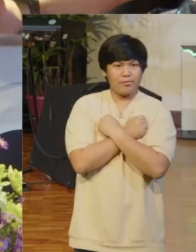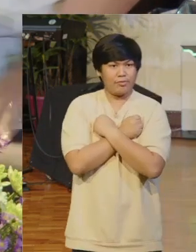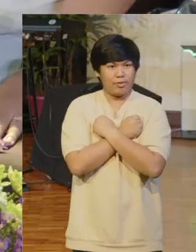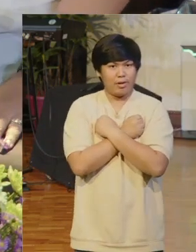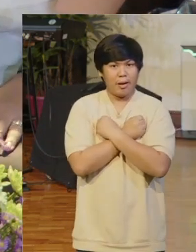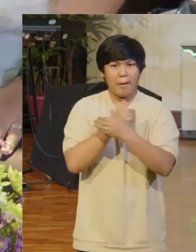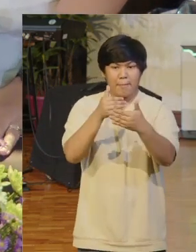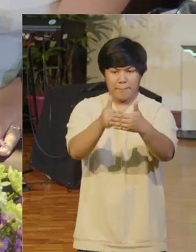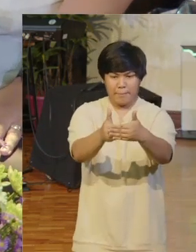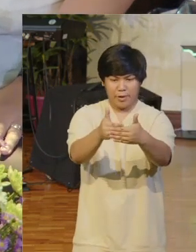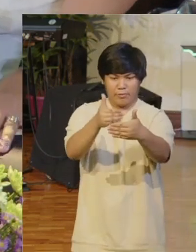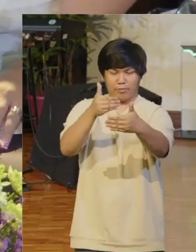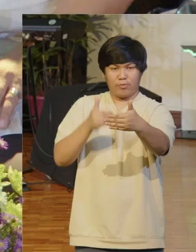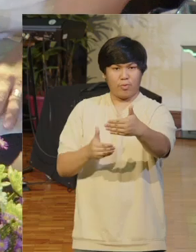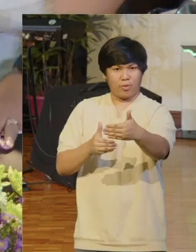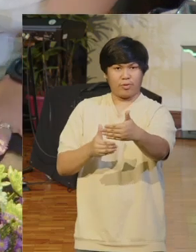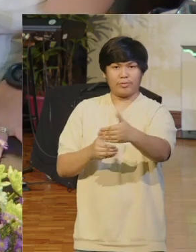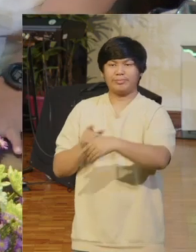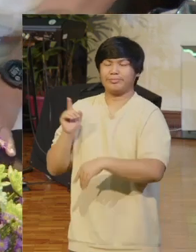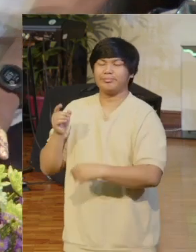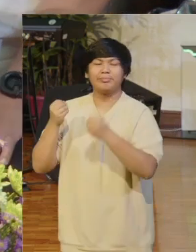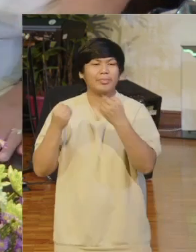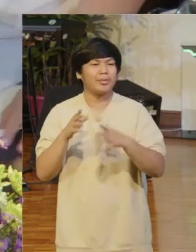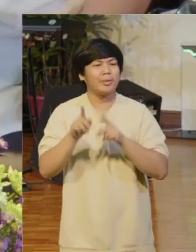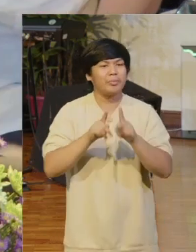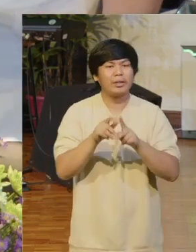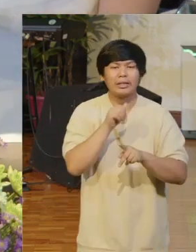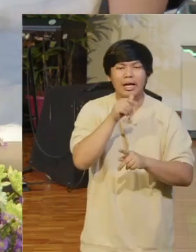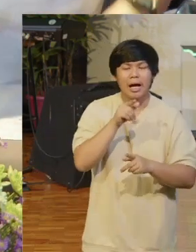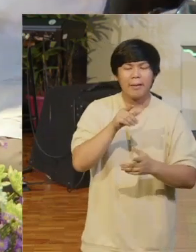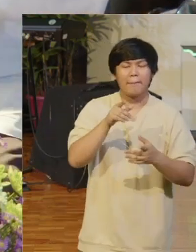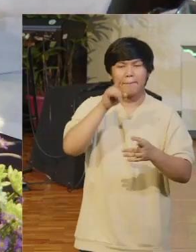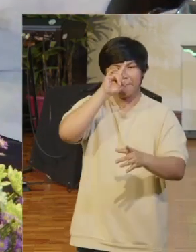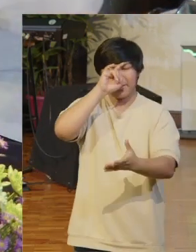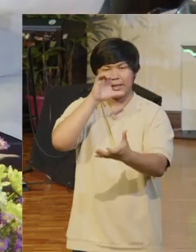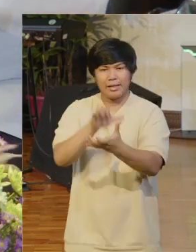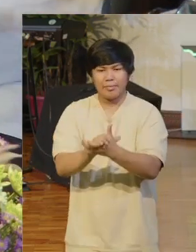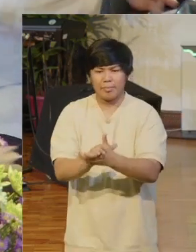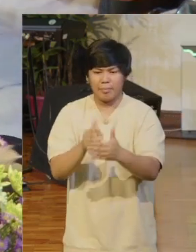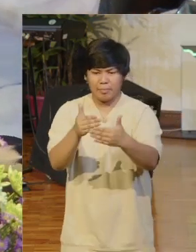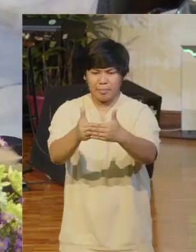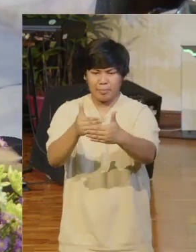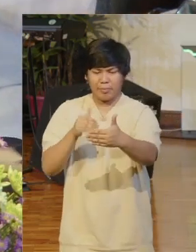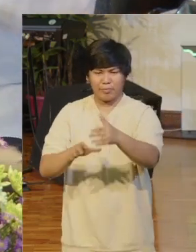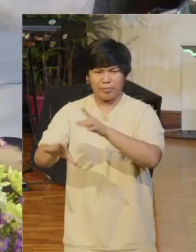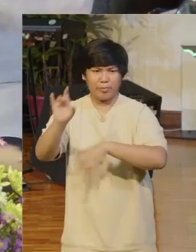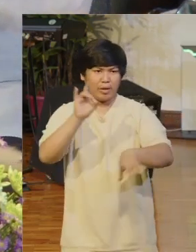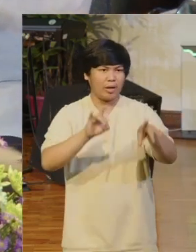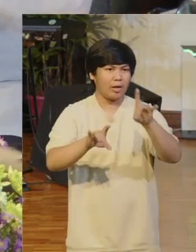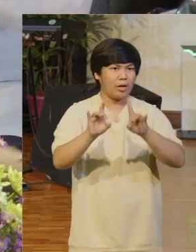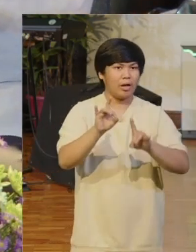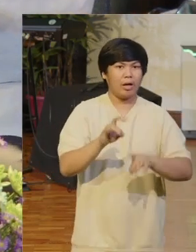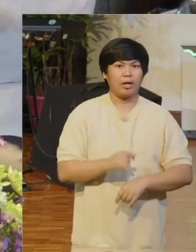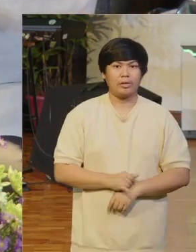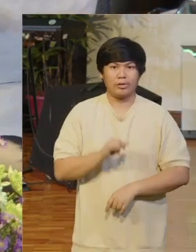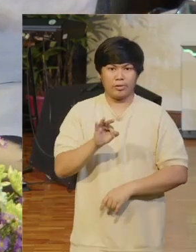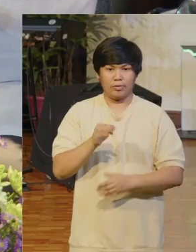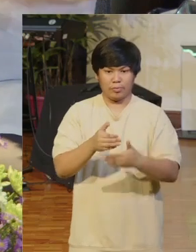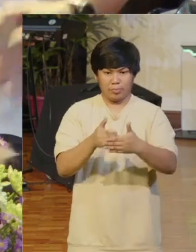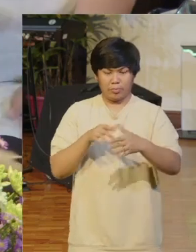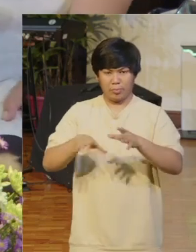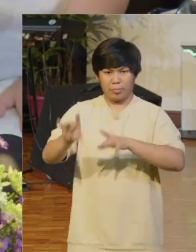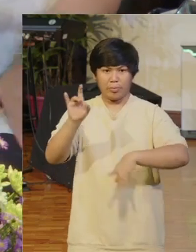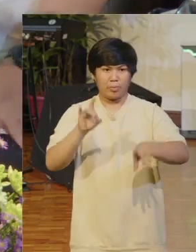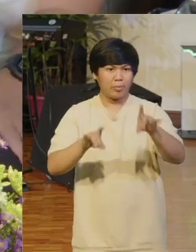us. Maraming ayaw nitong predestination kasi pagka predestination, mawawala ang aking kalayaan.